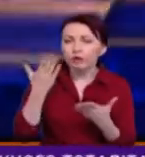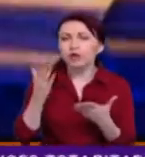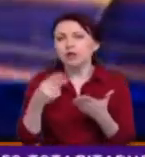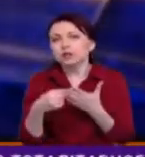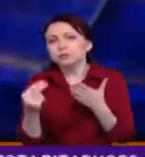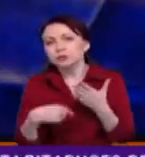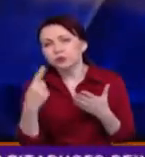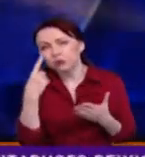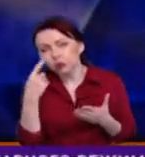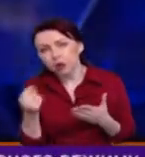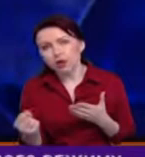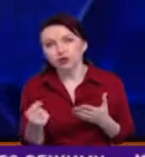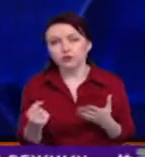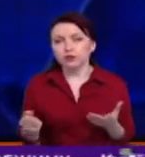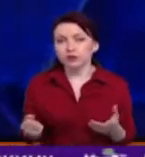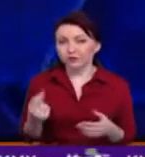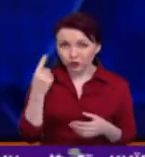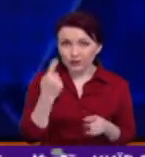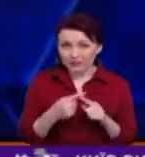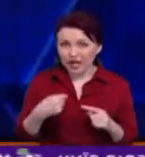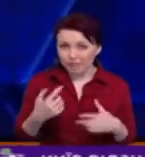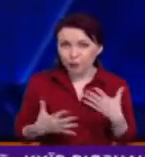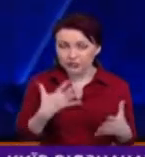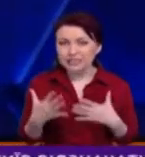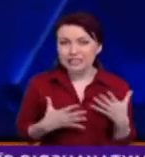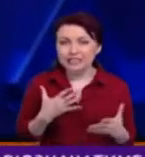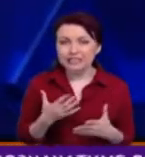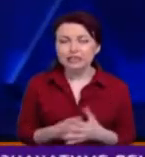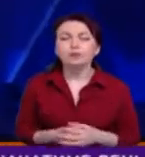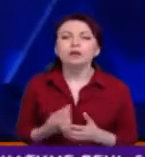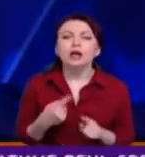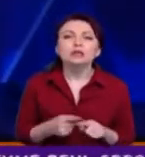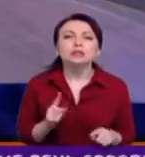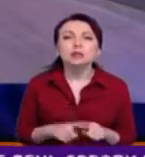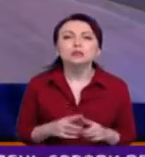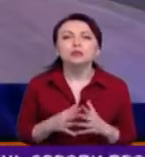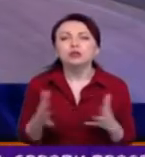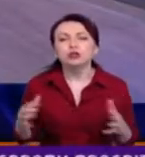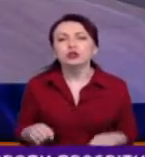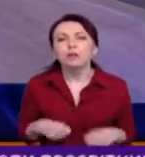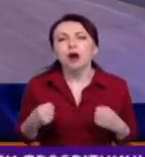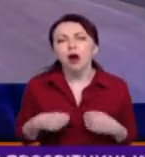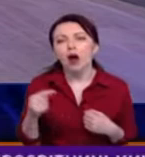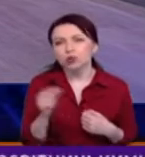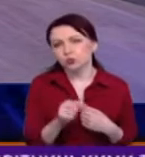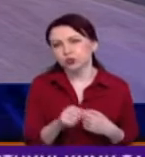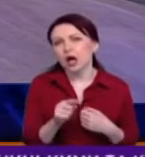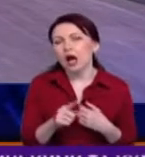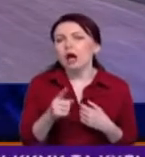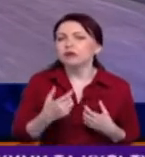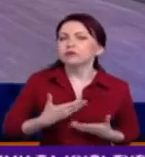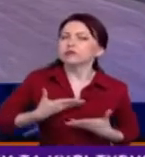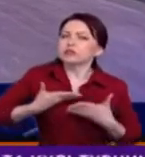підпис побачив. Це ви думаєте, що це емоційність більше тут? Це більше намагатися там винести